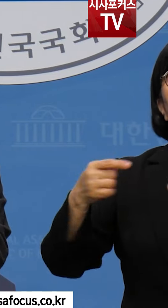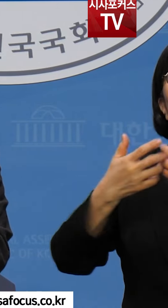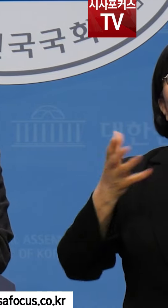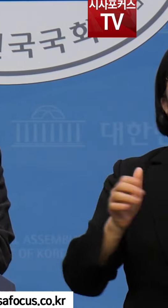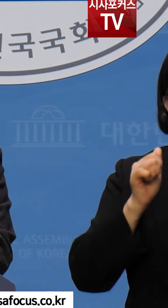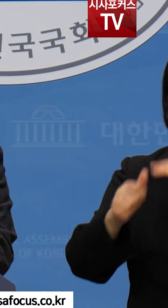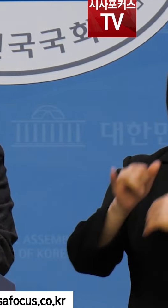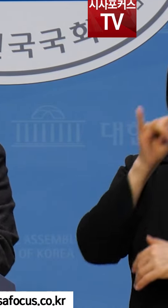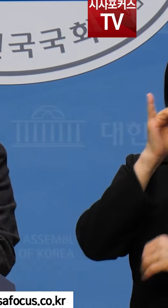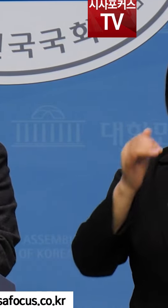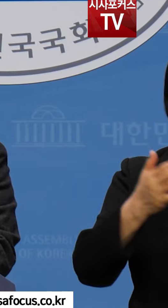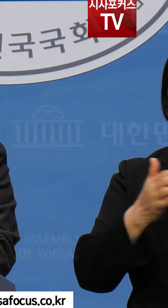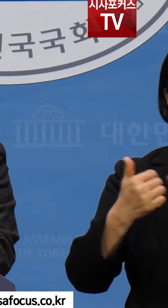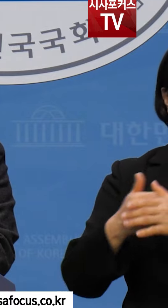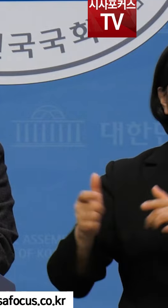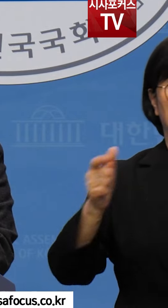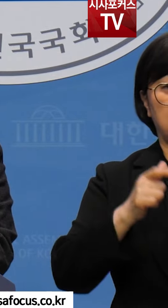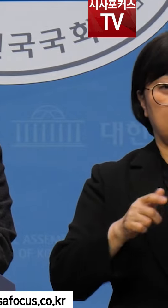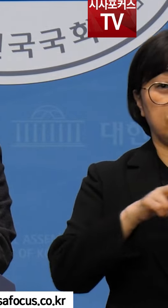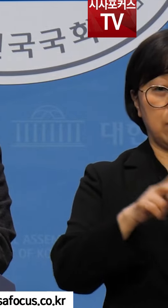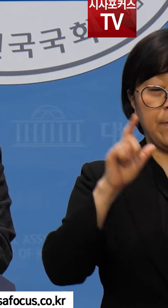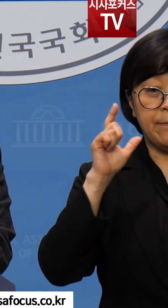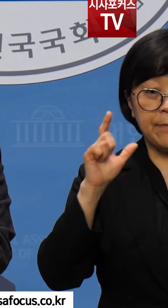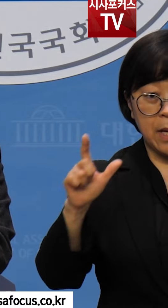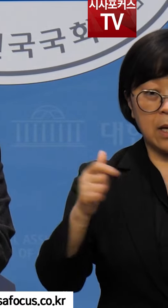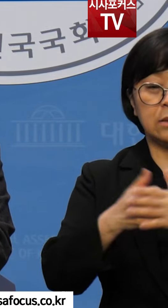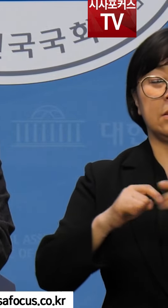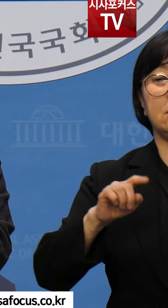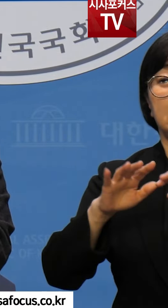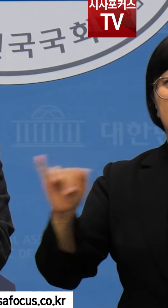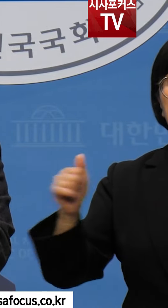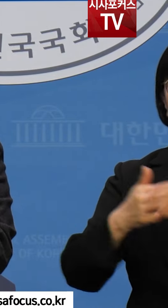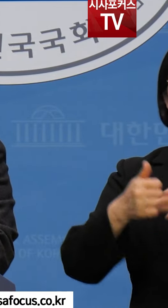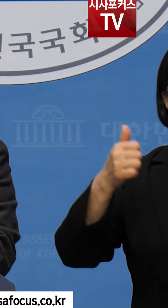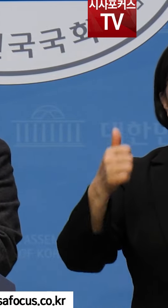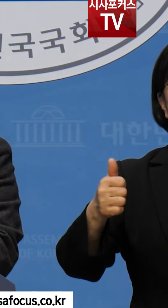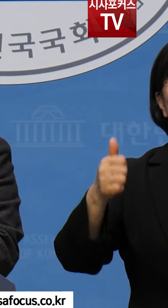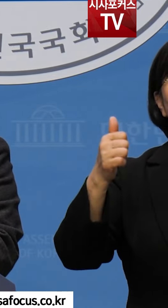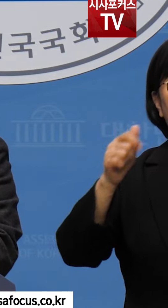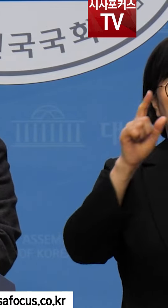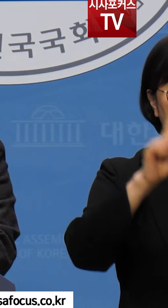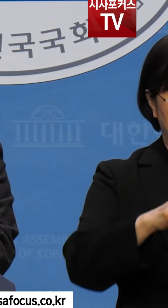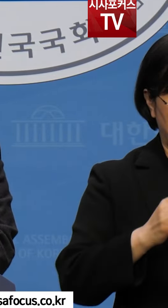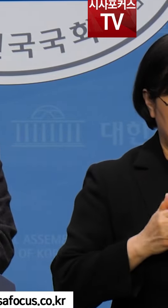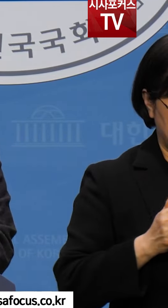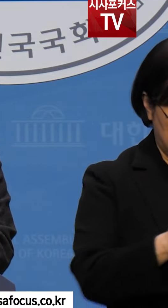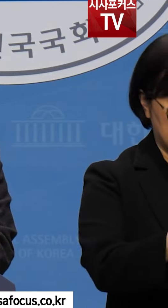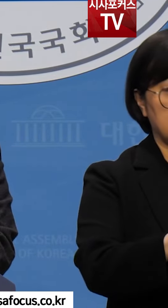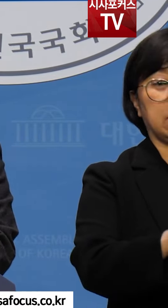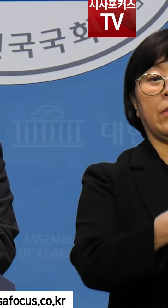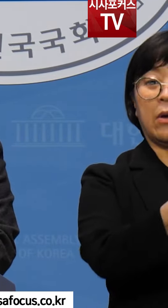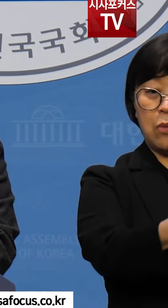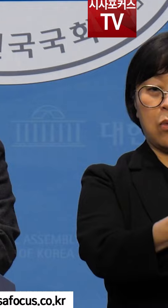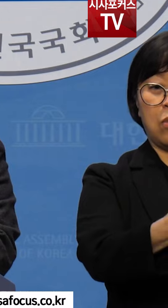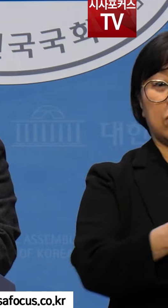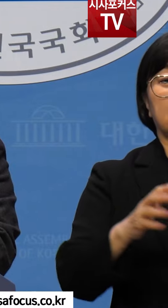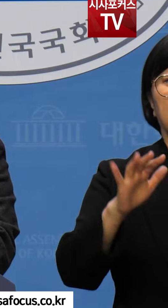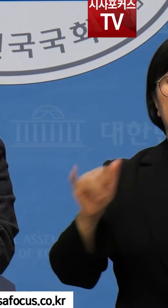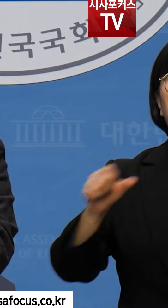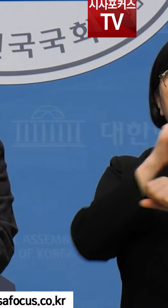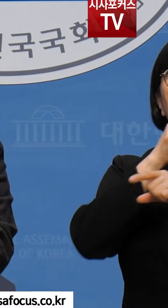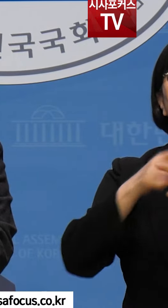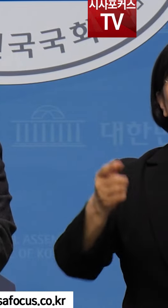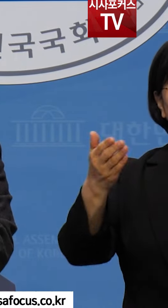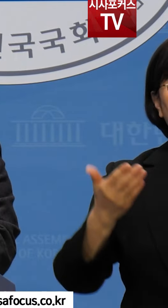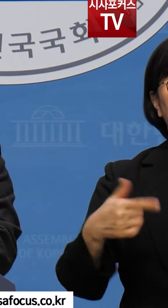되어 있고 또한 지역구에 출마까지 선언한 유력 정치인이 재판은 재판대로 성실하게 받으면서도 국민들의